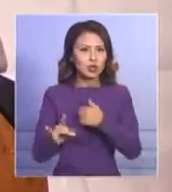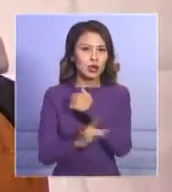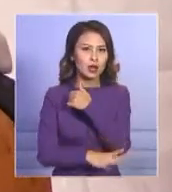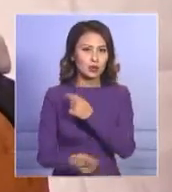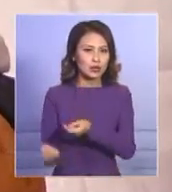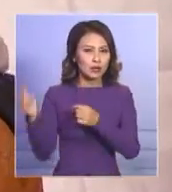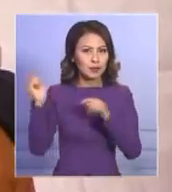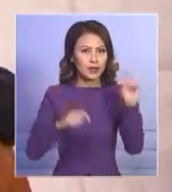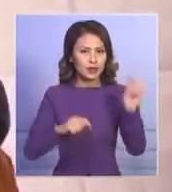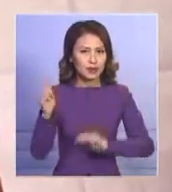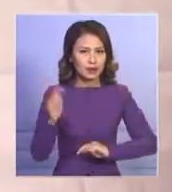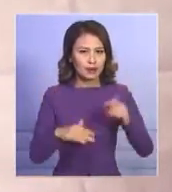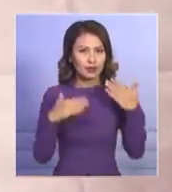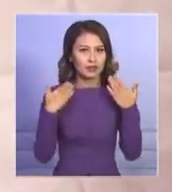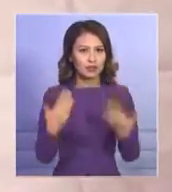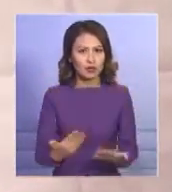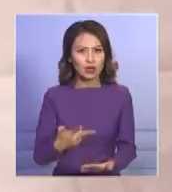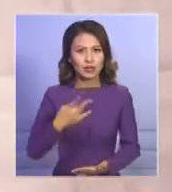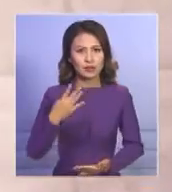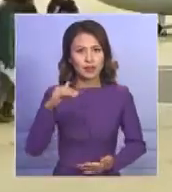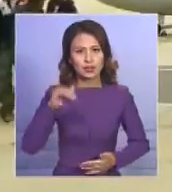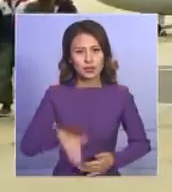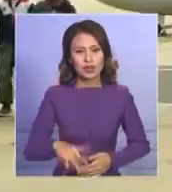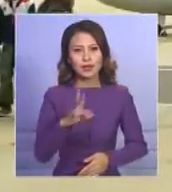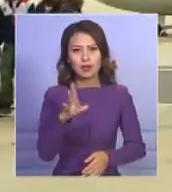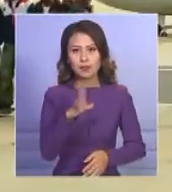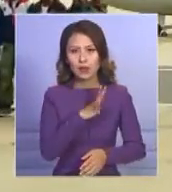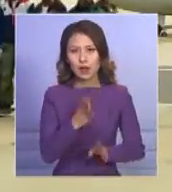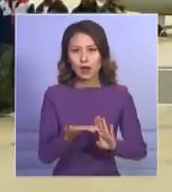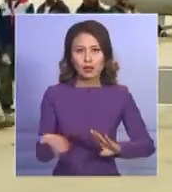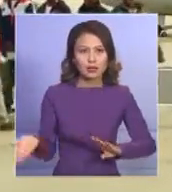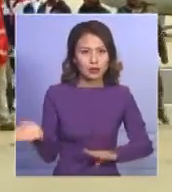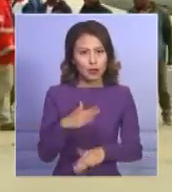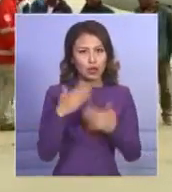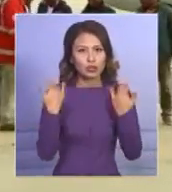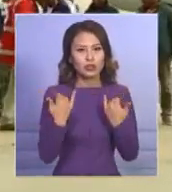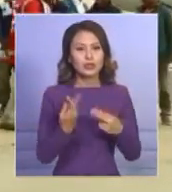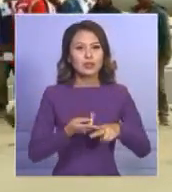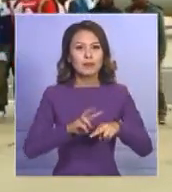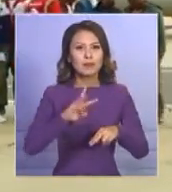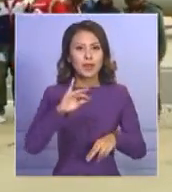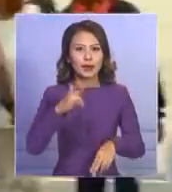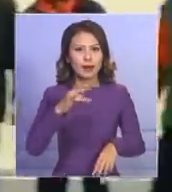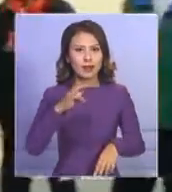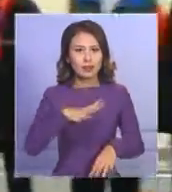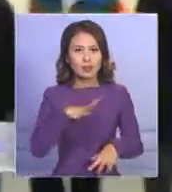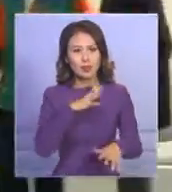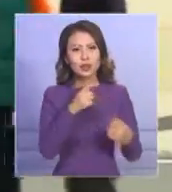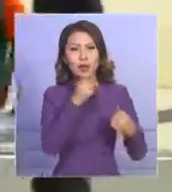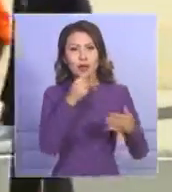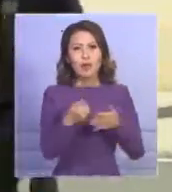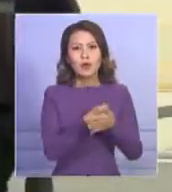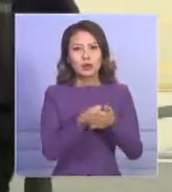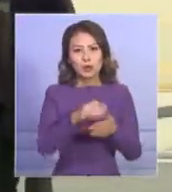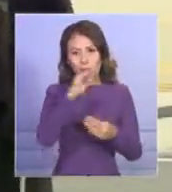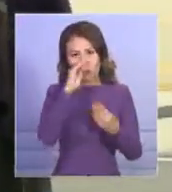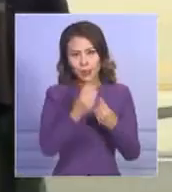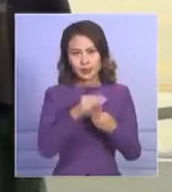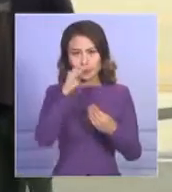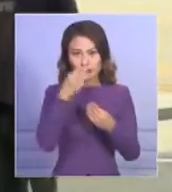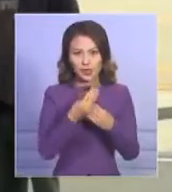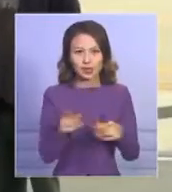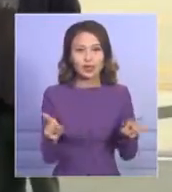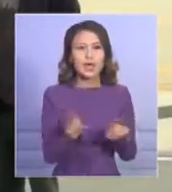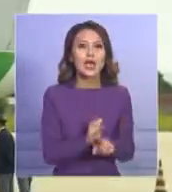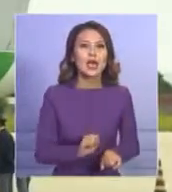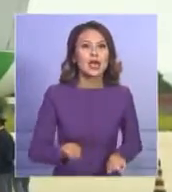елдерінен шыққан. Биыл 34 мың адам жер аударылуы тиіс еді. Алайда мұндай жағдайда мигранттар биліктен бой тасалап жасырынуға көшеді. Осы